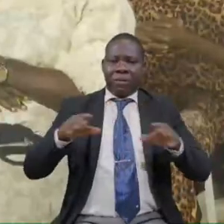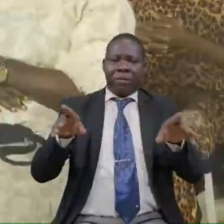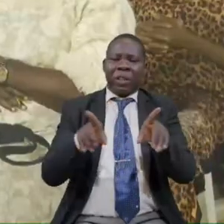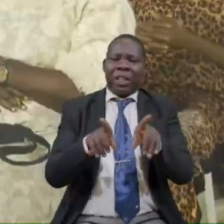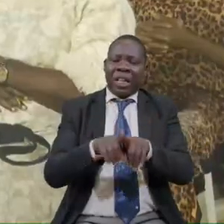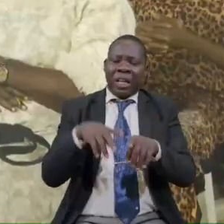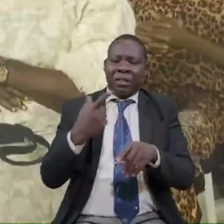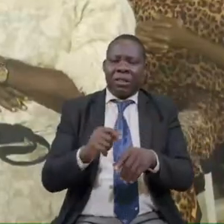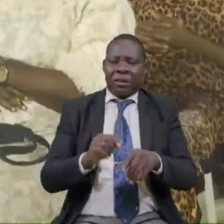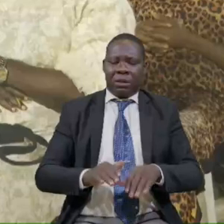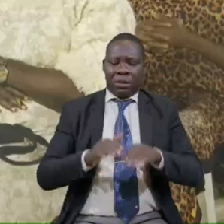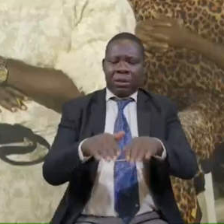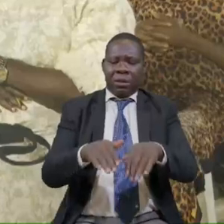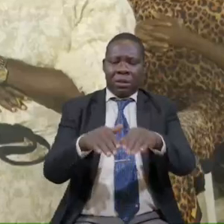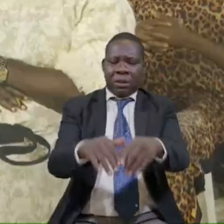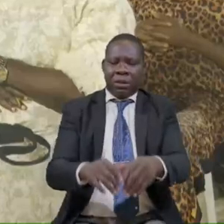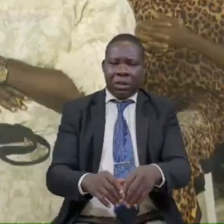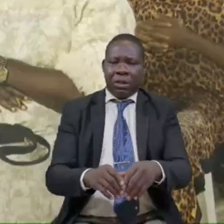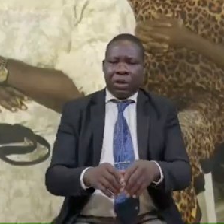le désespoir,